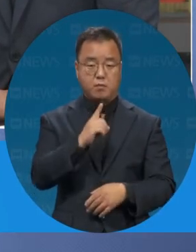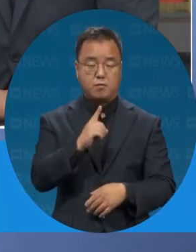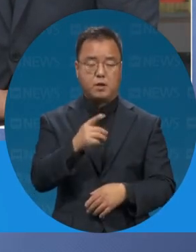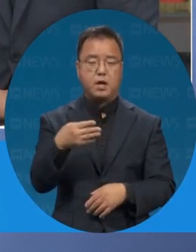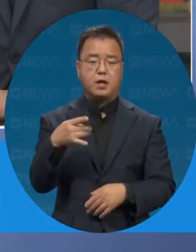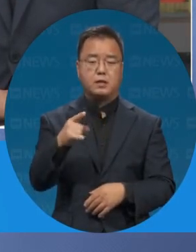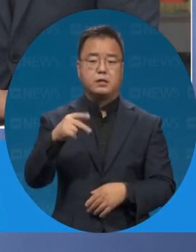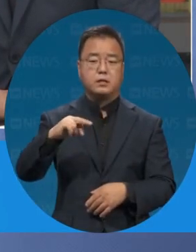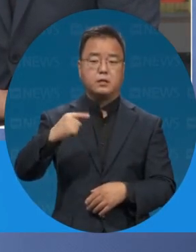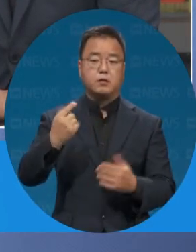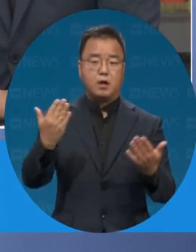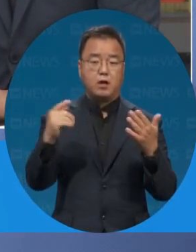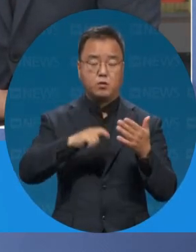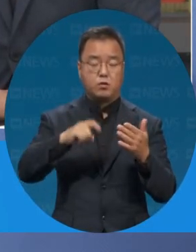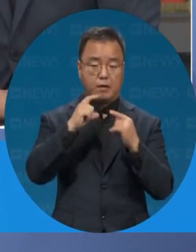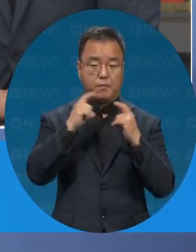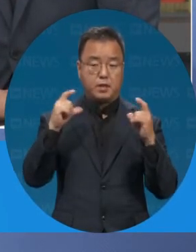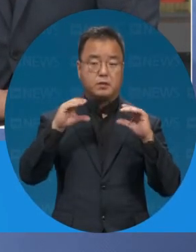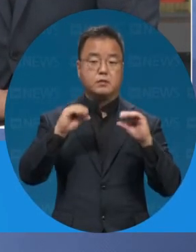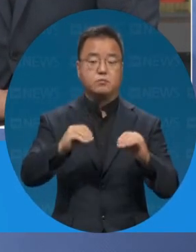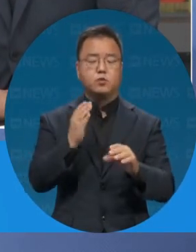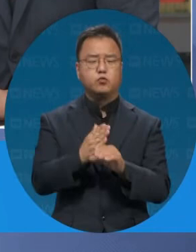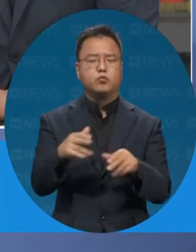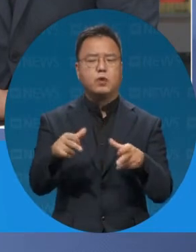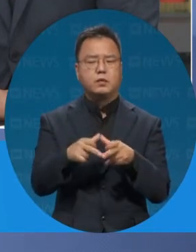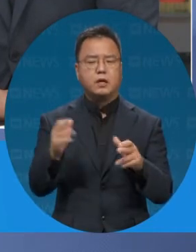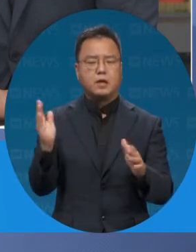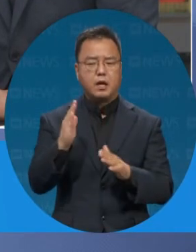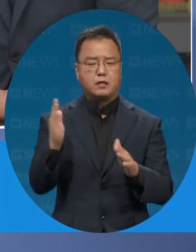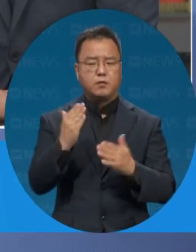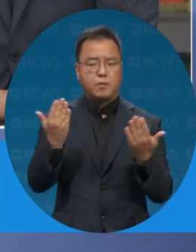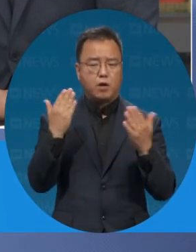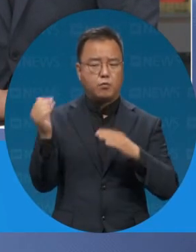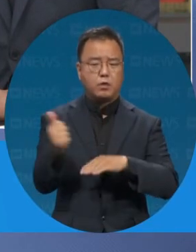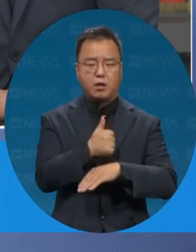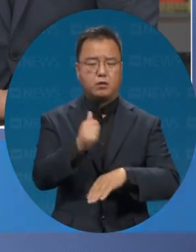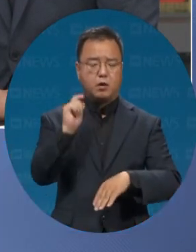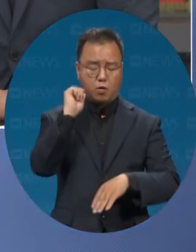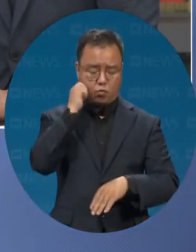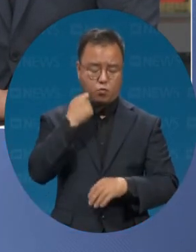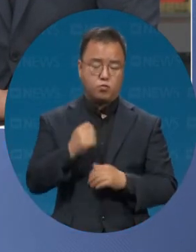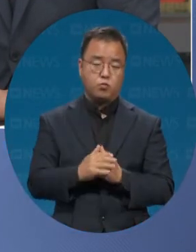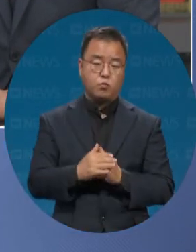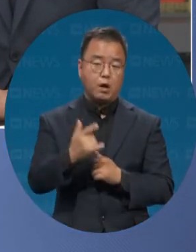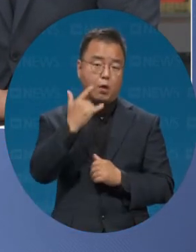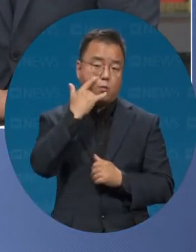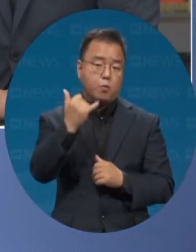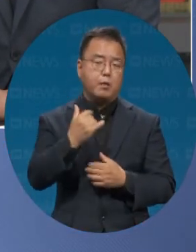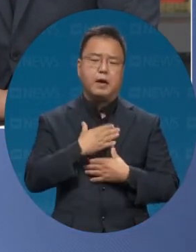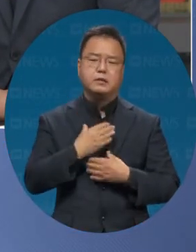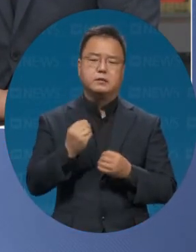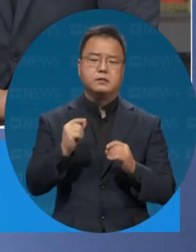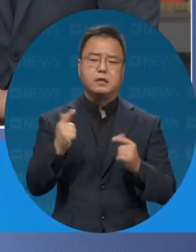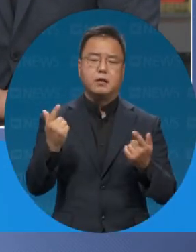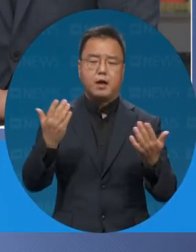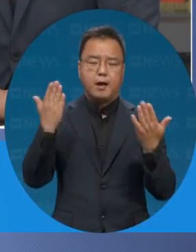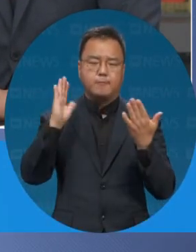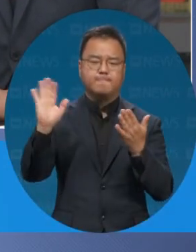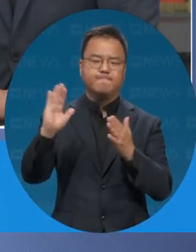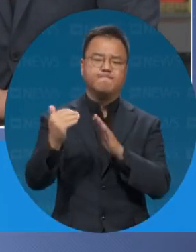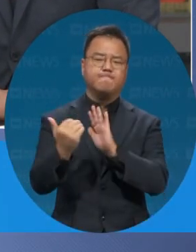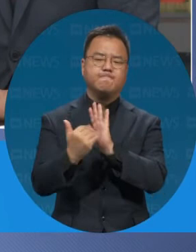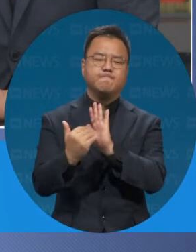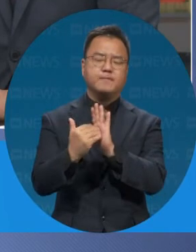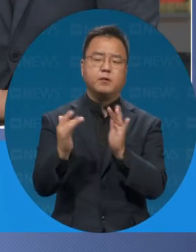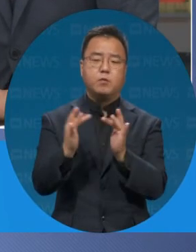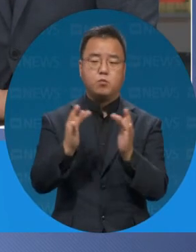조치를 내린 만큼 장애 학생이 학교를 제대로 다닐 수 없는 상황인데요 학부모들은 안전하지 않은 학교엔 갈 수가 없어 비대면